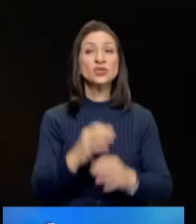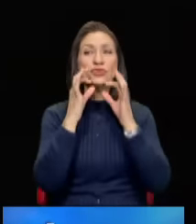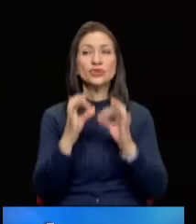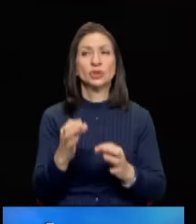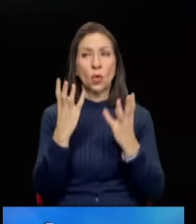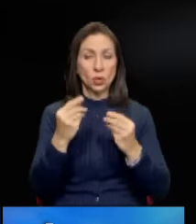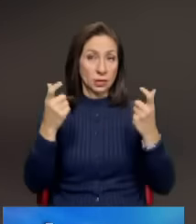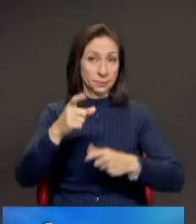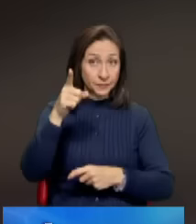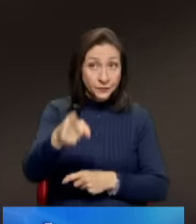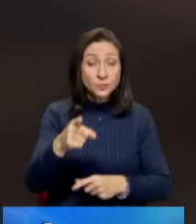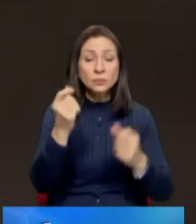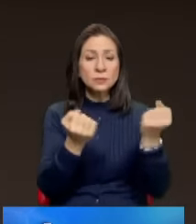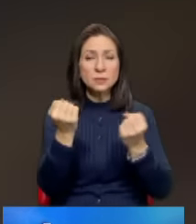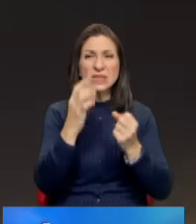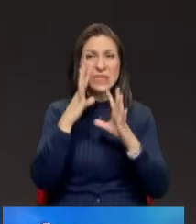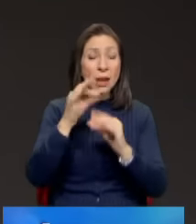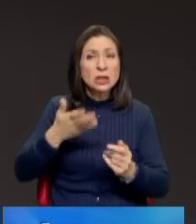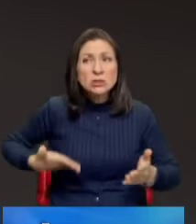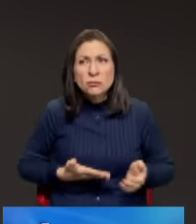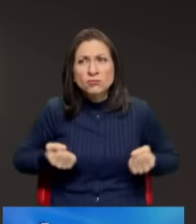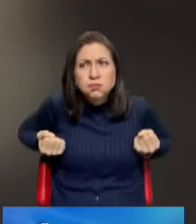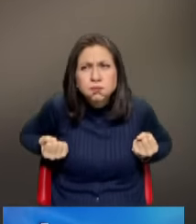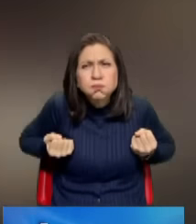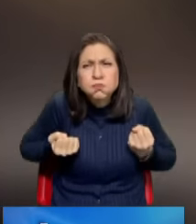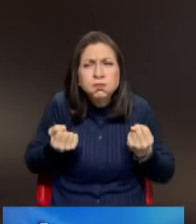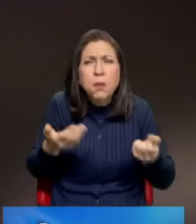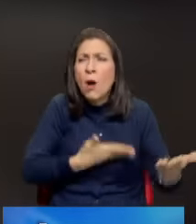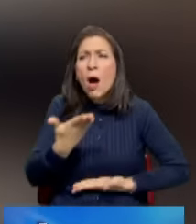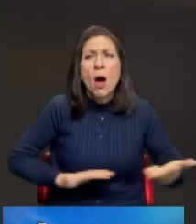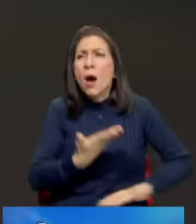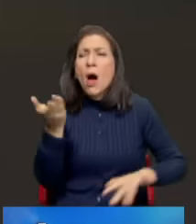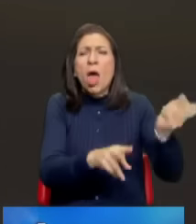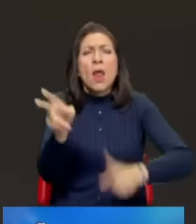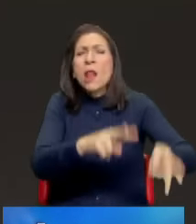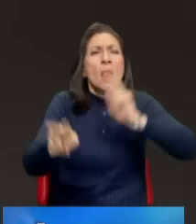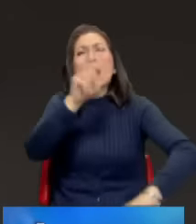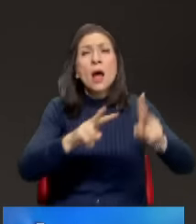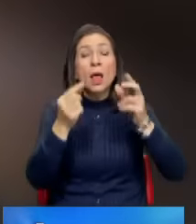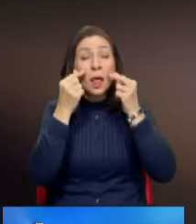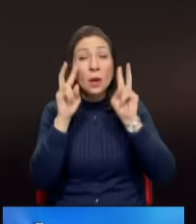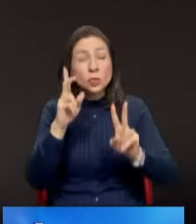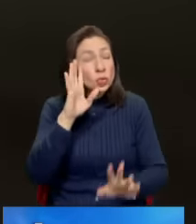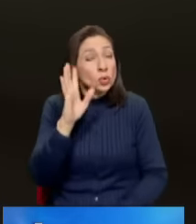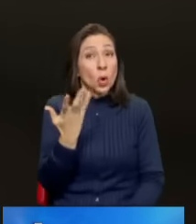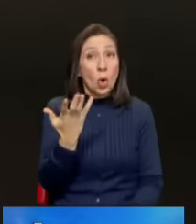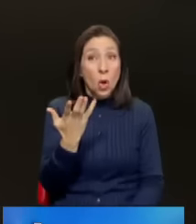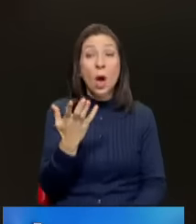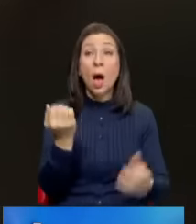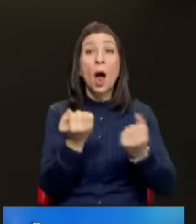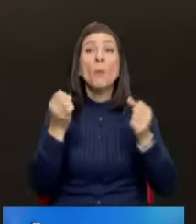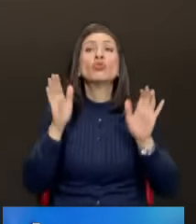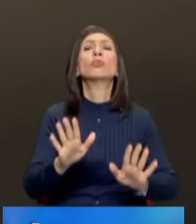Çin'de yaşandı korkunç olay. Otomobilin insanları ezerek ilerlediği dehşet anları en çok da orada olaya şahit olanları şoka soktu.